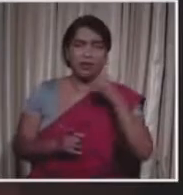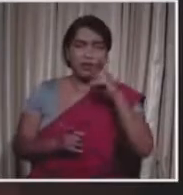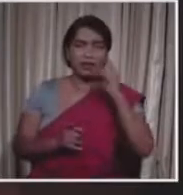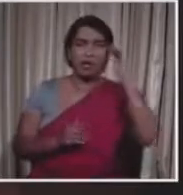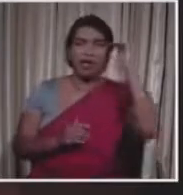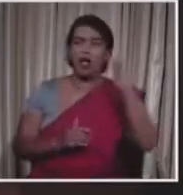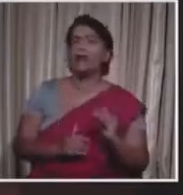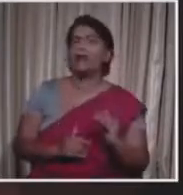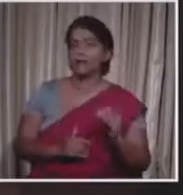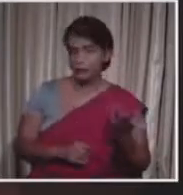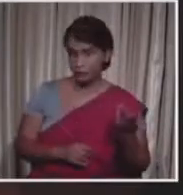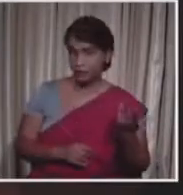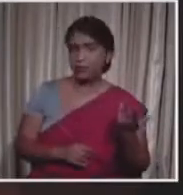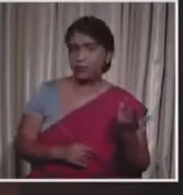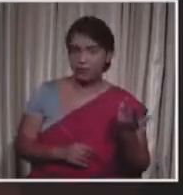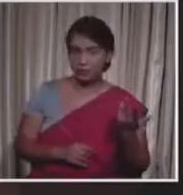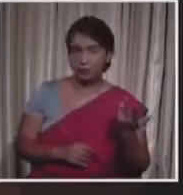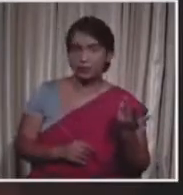බහැලද